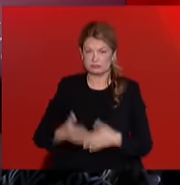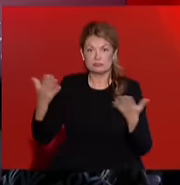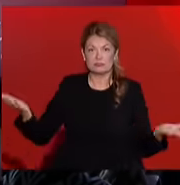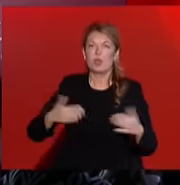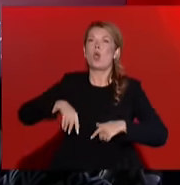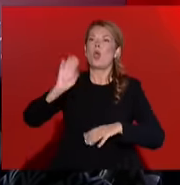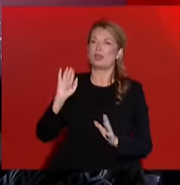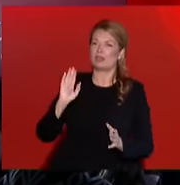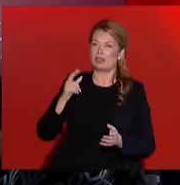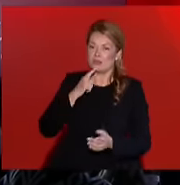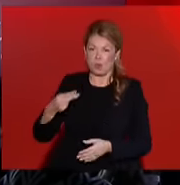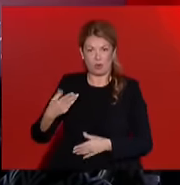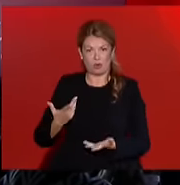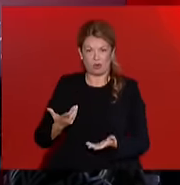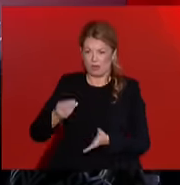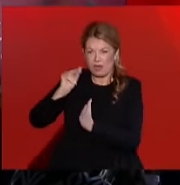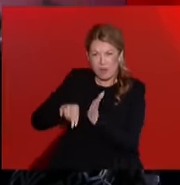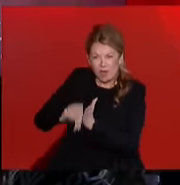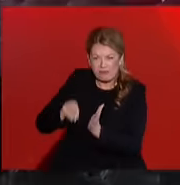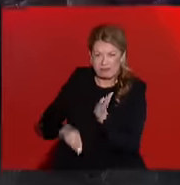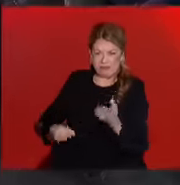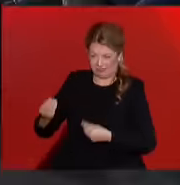όχι με συλλογές υπογραφών